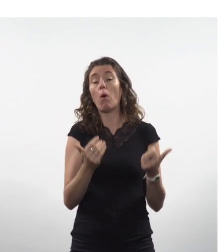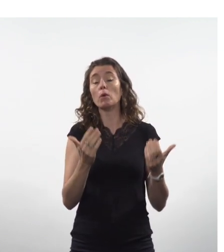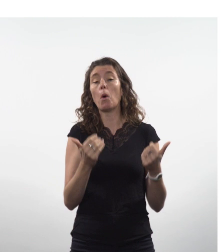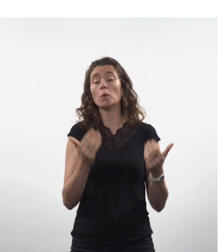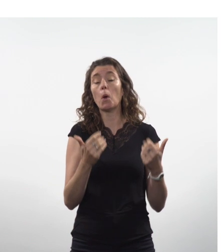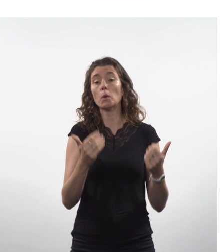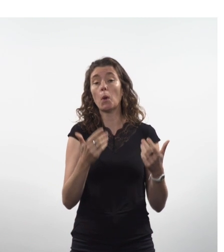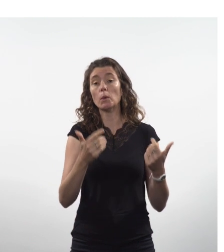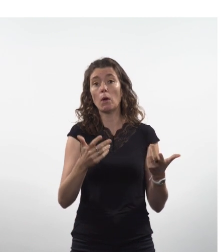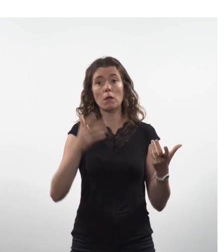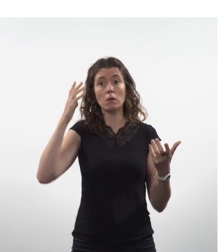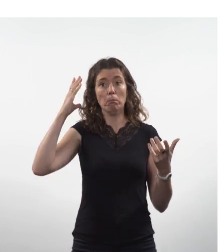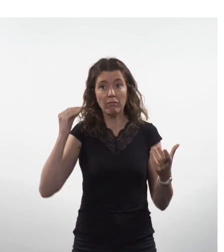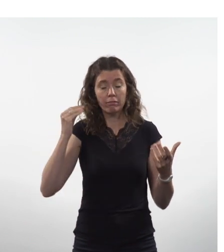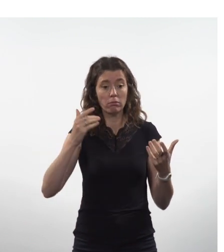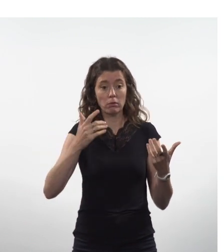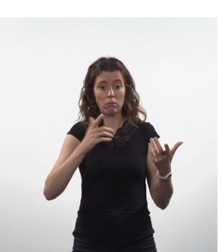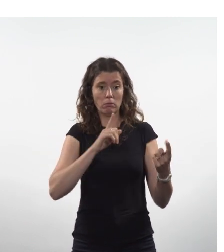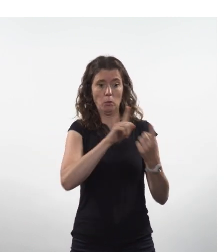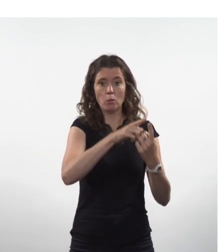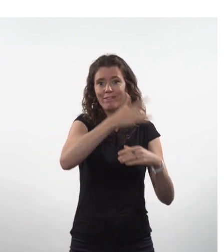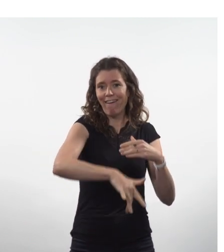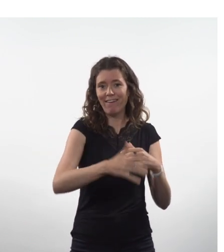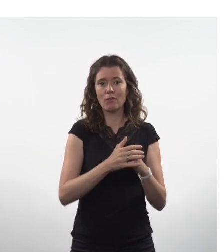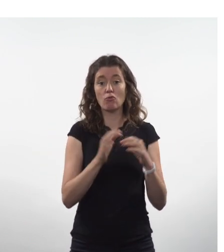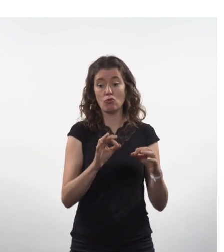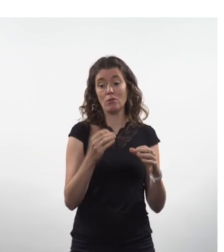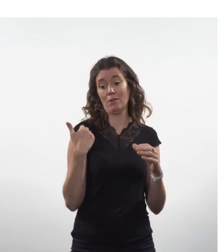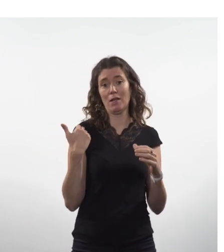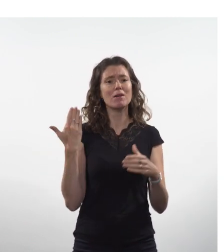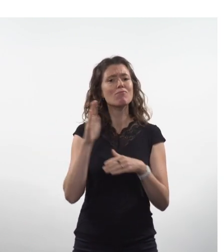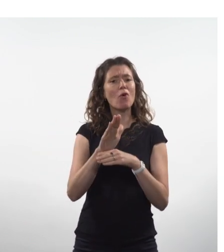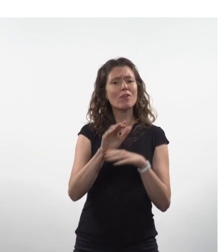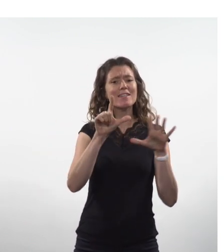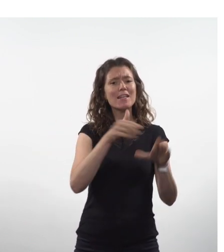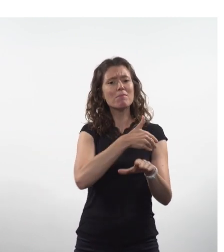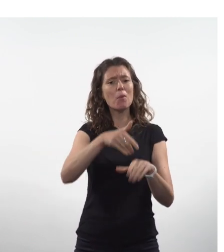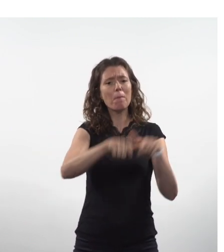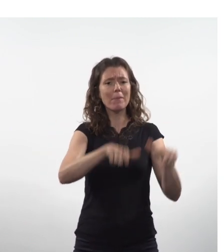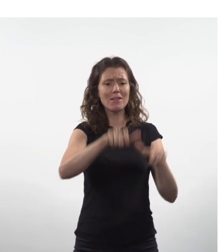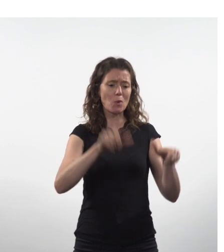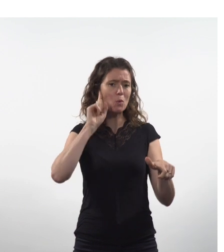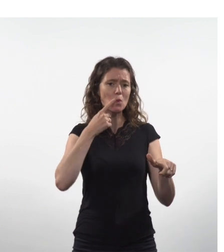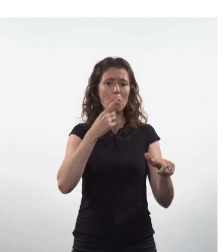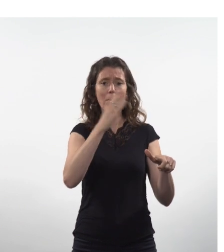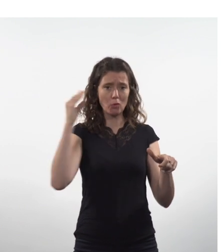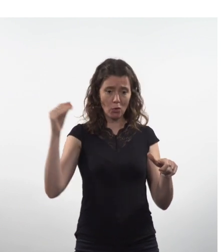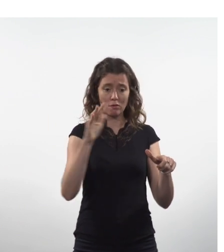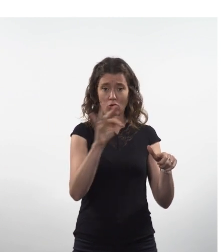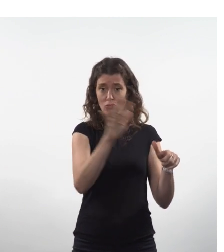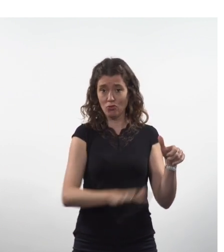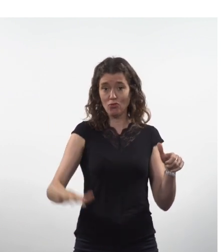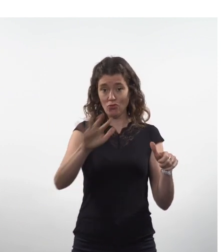on peut avoir des troubles d'audition. Et là, tout à l'heure, Coatis a montré le chiffre de 7 millions de personnes sourdes et malentendantes en